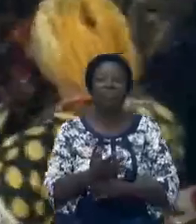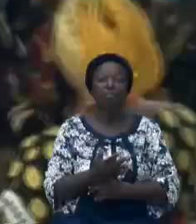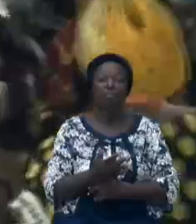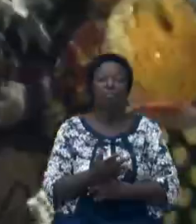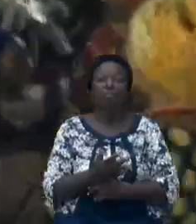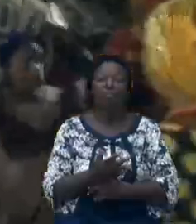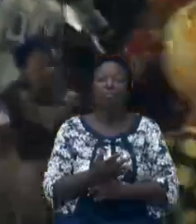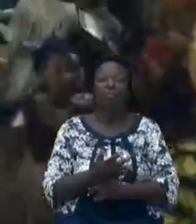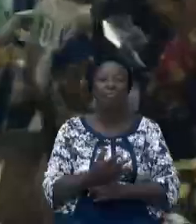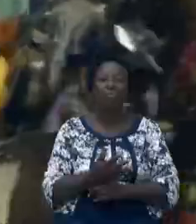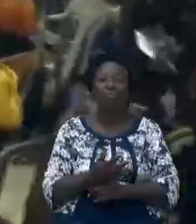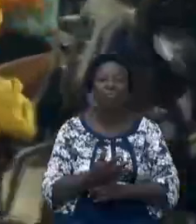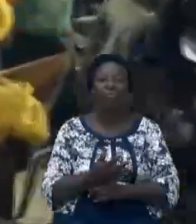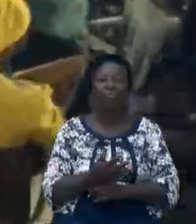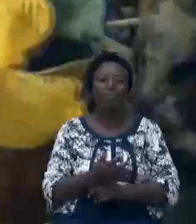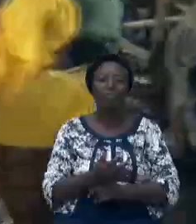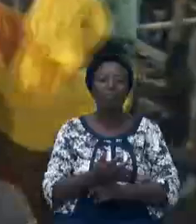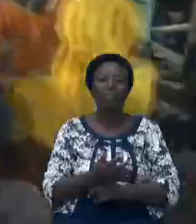miracle est déjà là